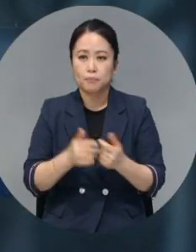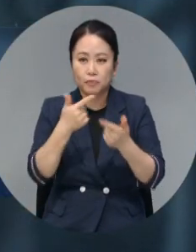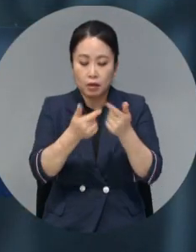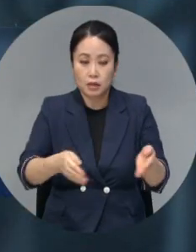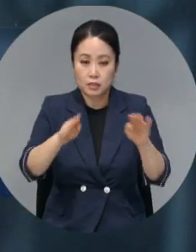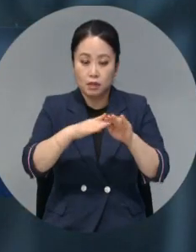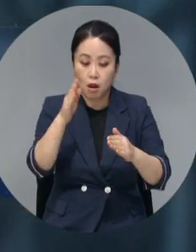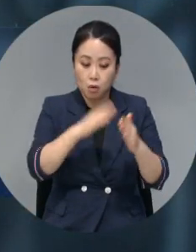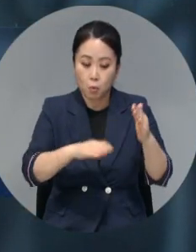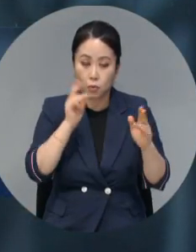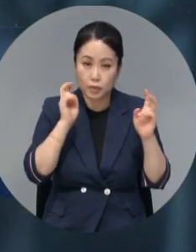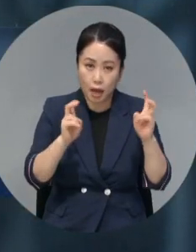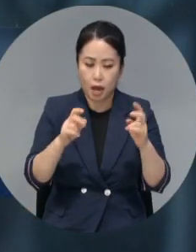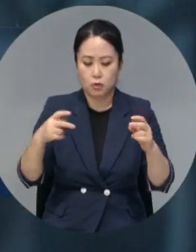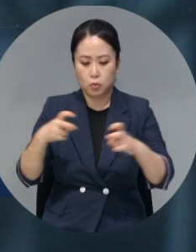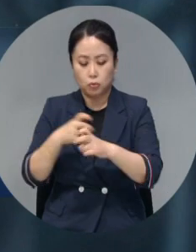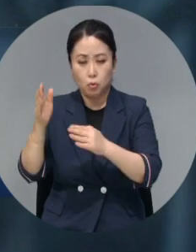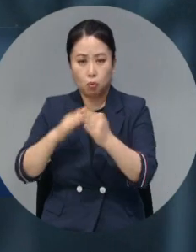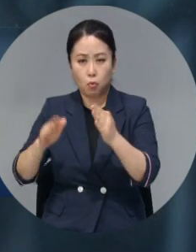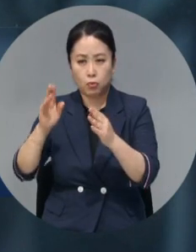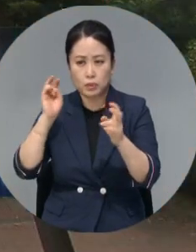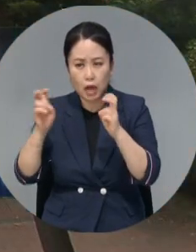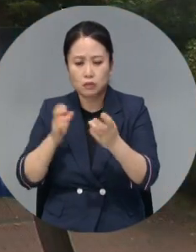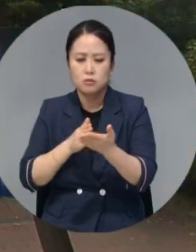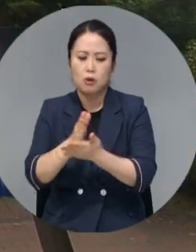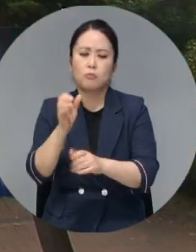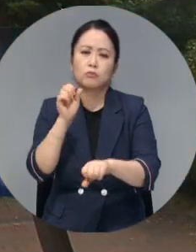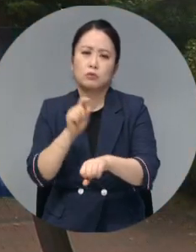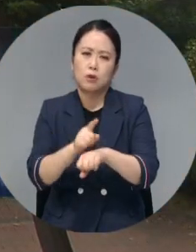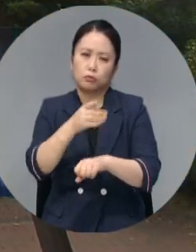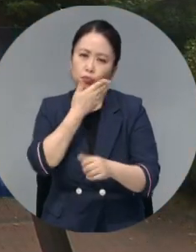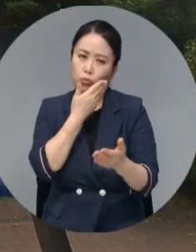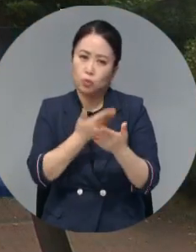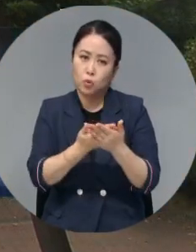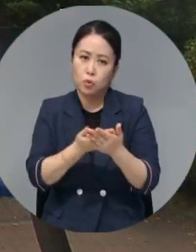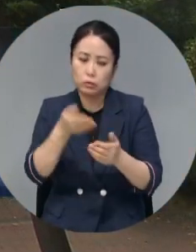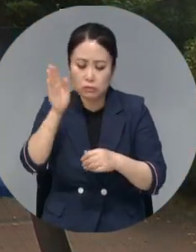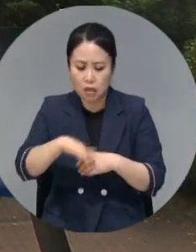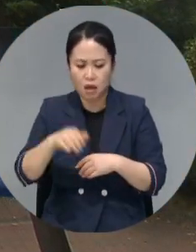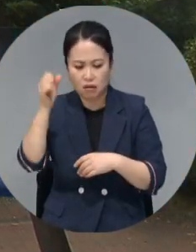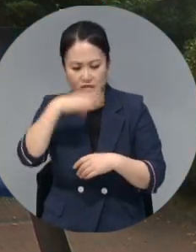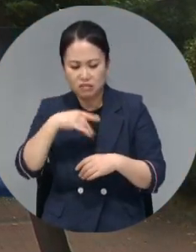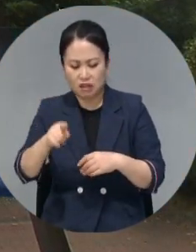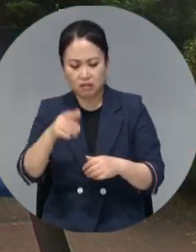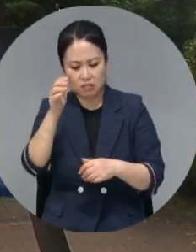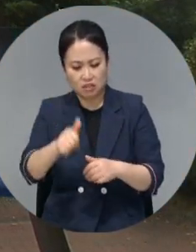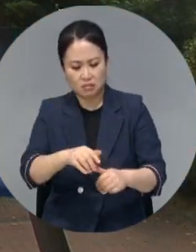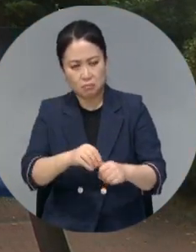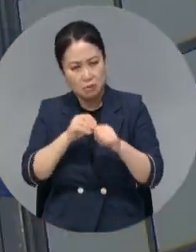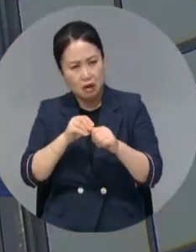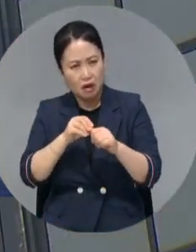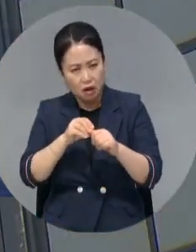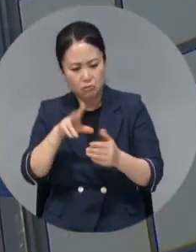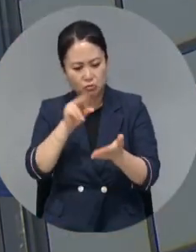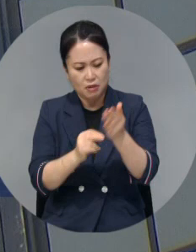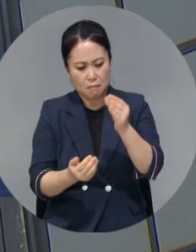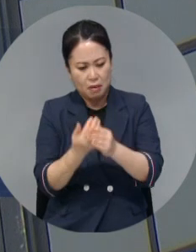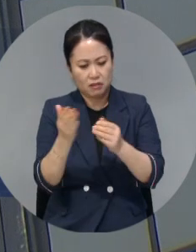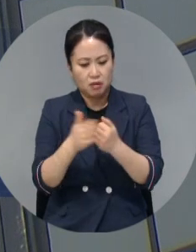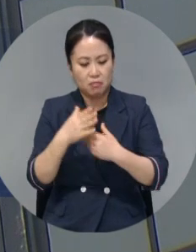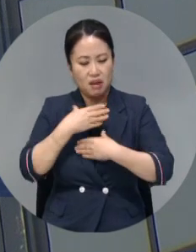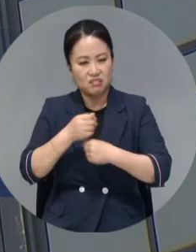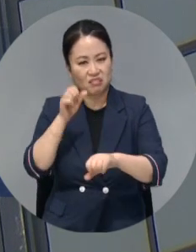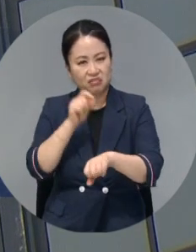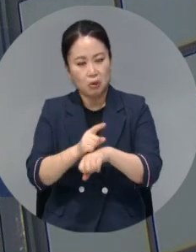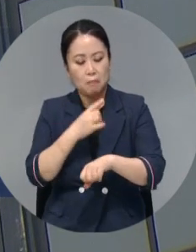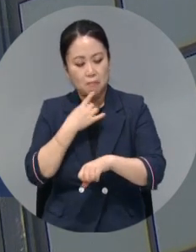전 전문성도 상당히 중요하다고 생각을 하거든요. 단지 구색 맞추기 그냥 계속 문제가 됐었으니까 안정성만을 갖추기 위해서 한다라고